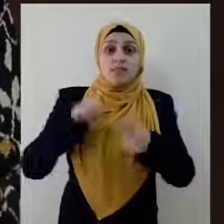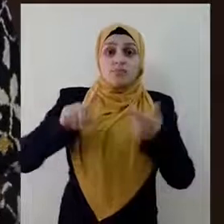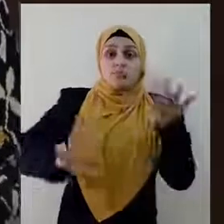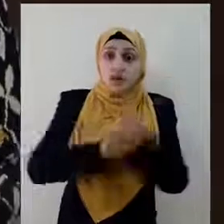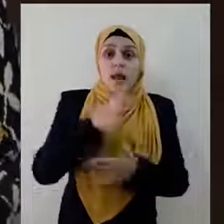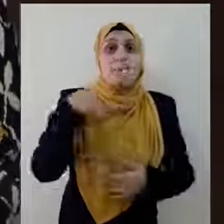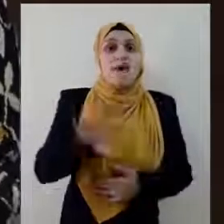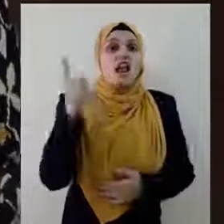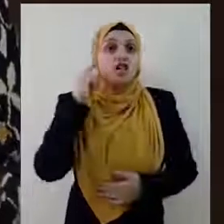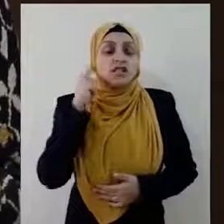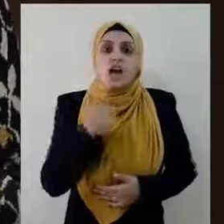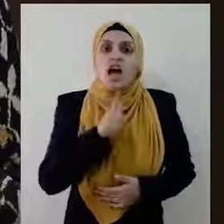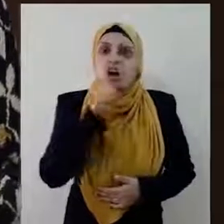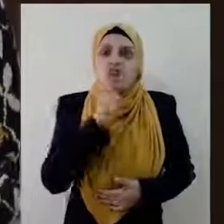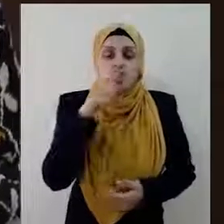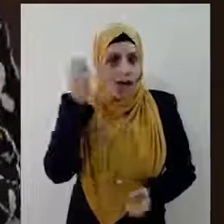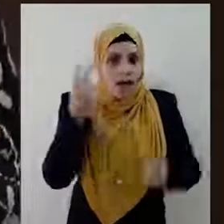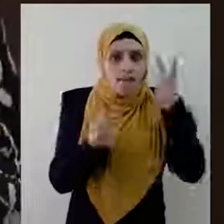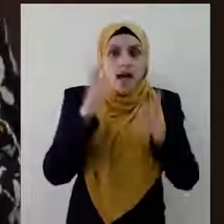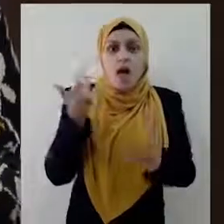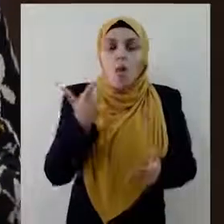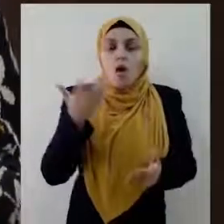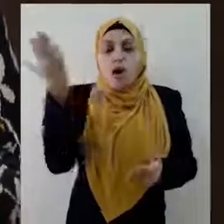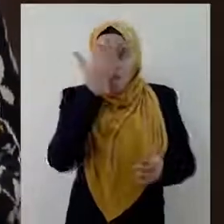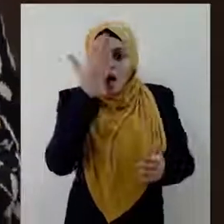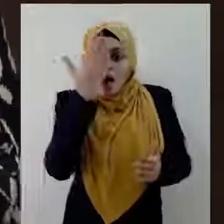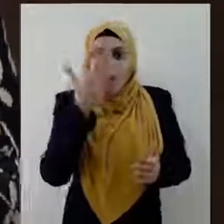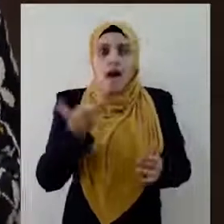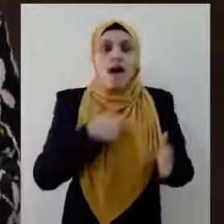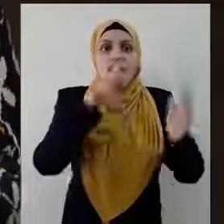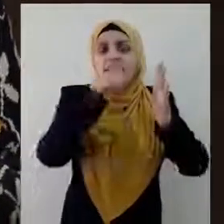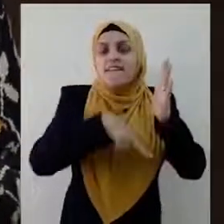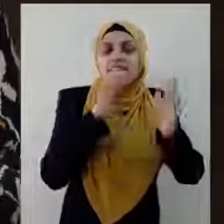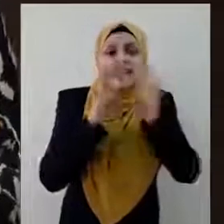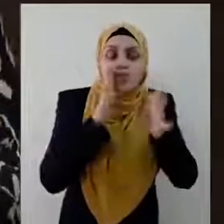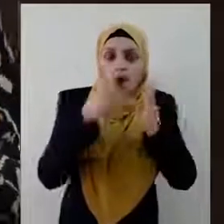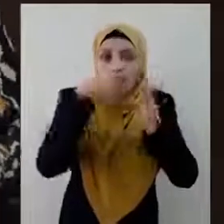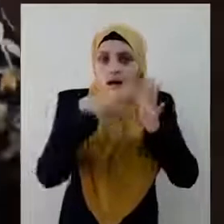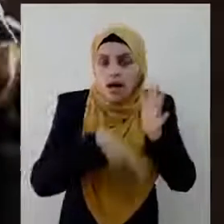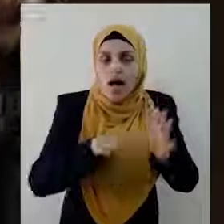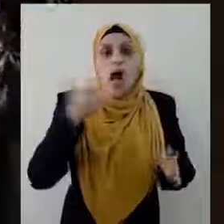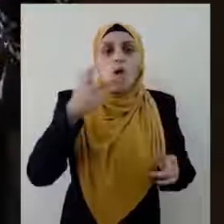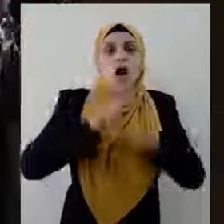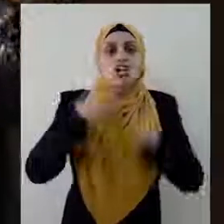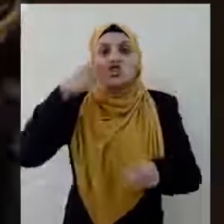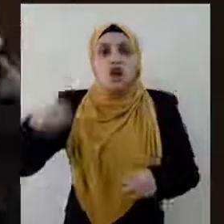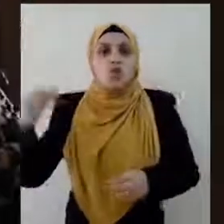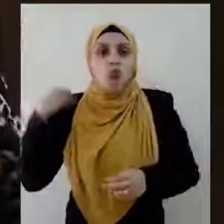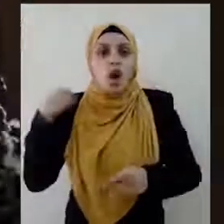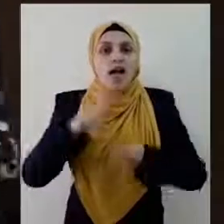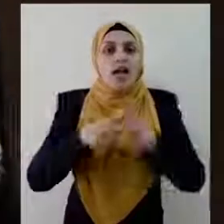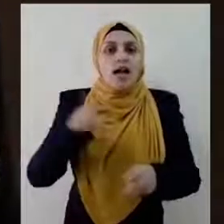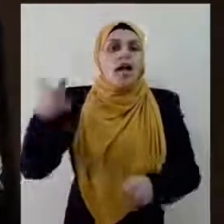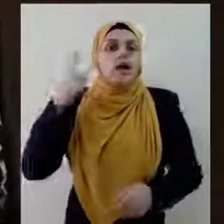في وقت الأزمة اوعى تسمع للإشاعات، اوعى تسمع أو تقرأ وتمشي ورا بوست على الفيسبوك أو حد يقول